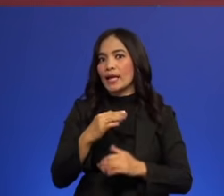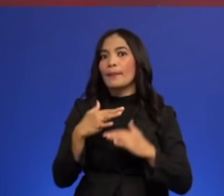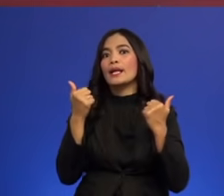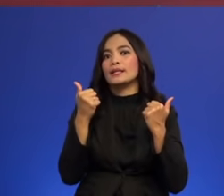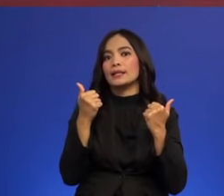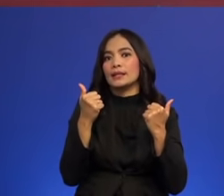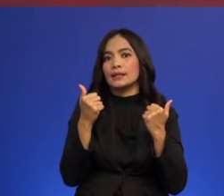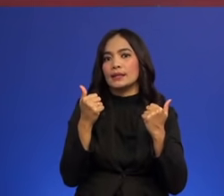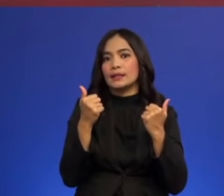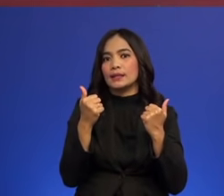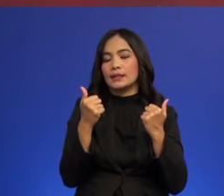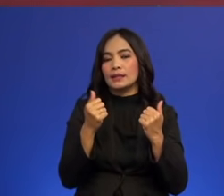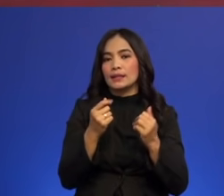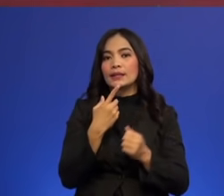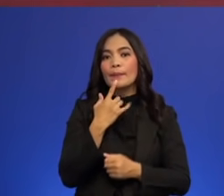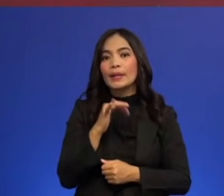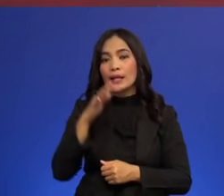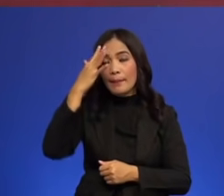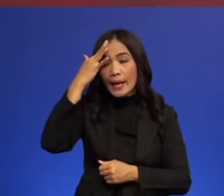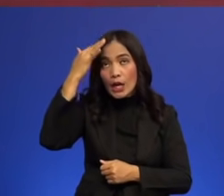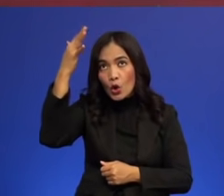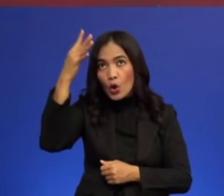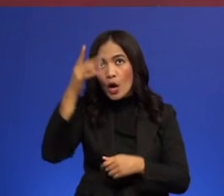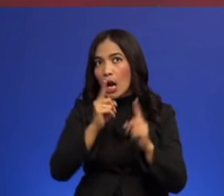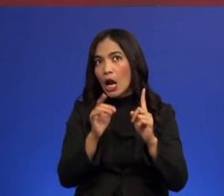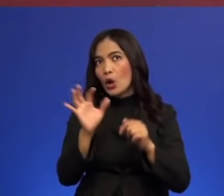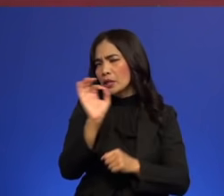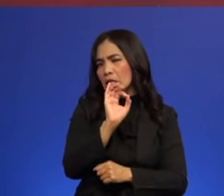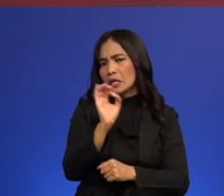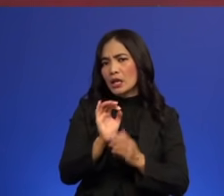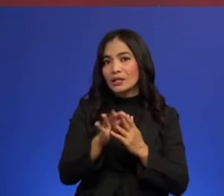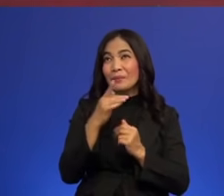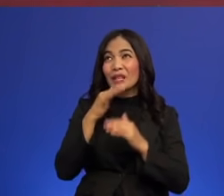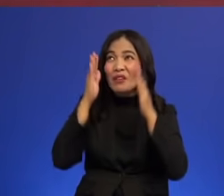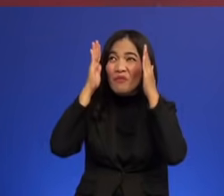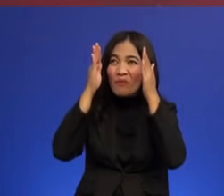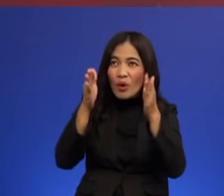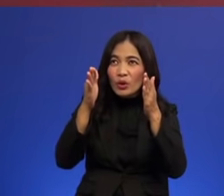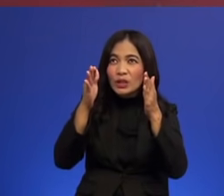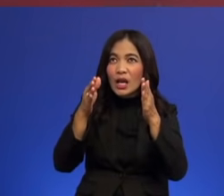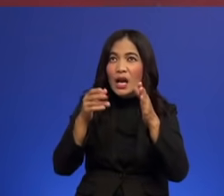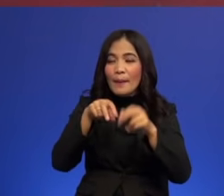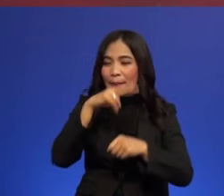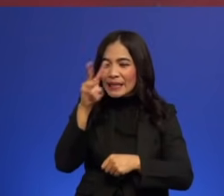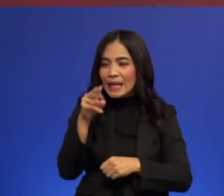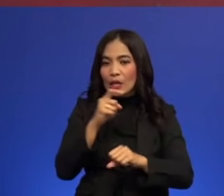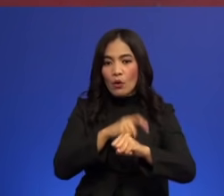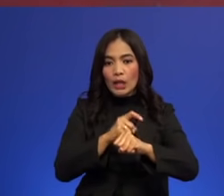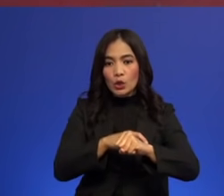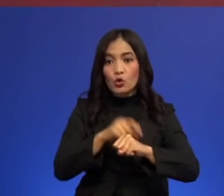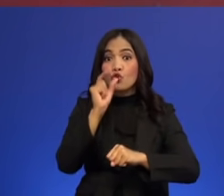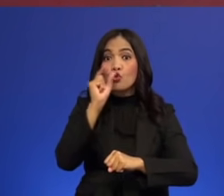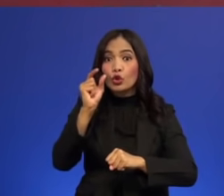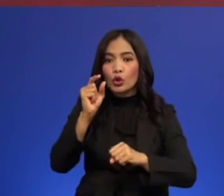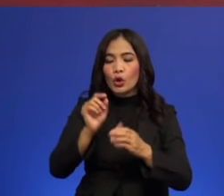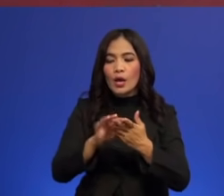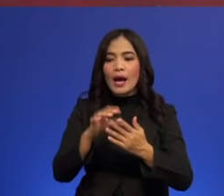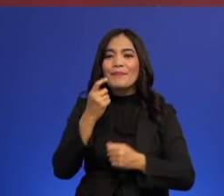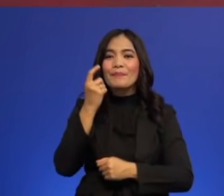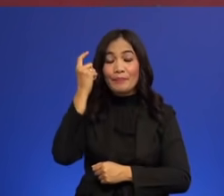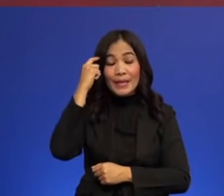berhasil. Saudaraku, tapi kalau saudara tidak berhasil ya, Anda tidak akan merasakan itu.